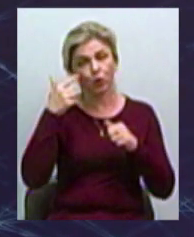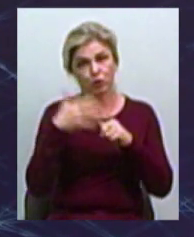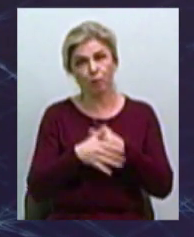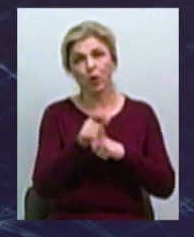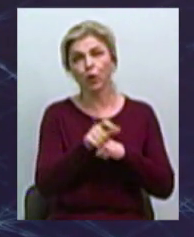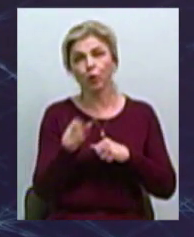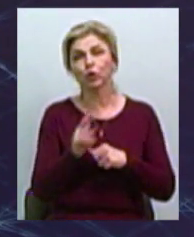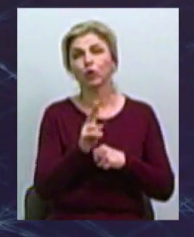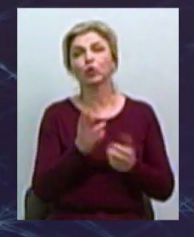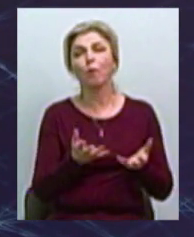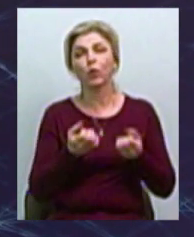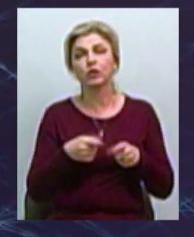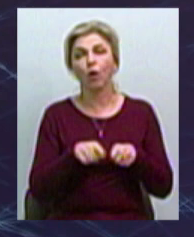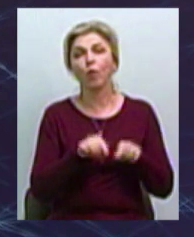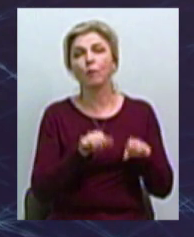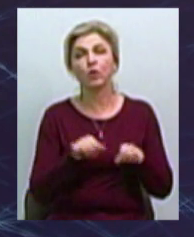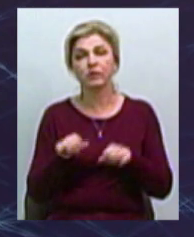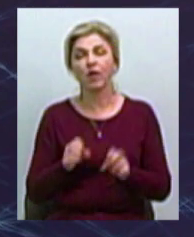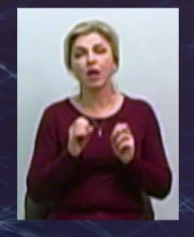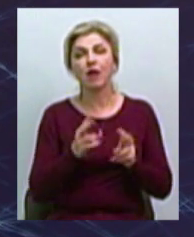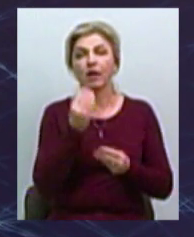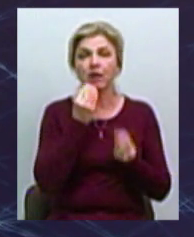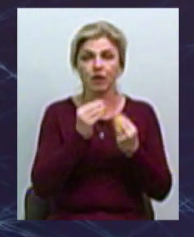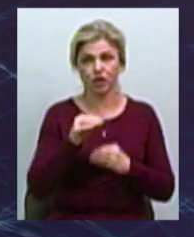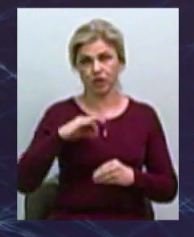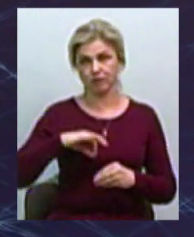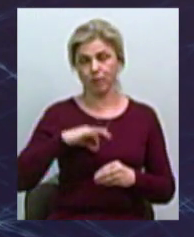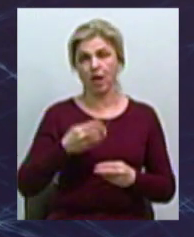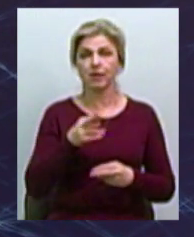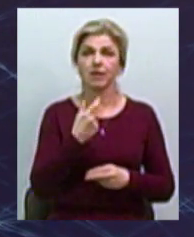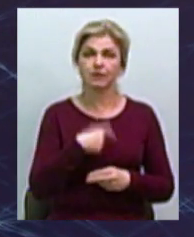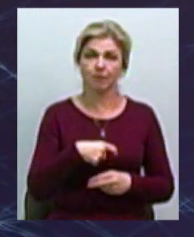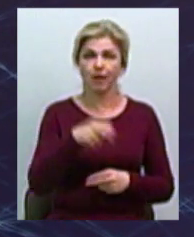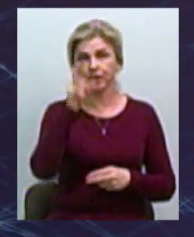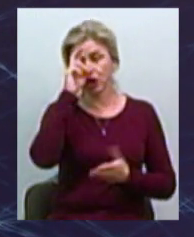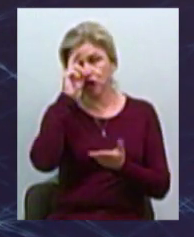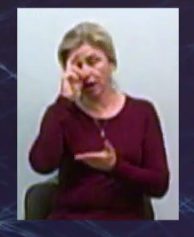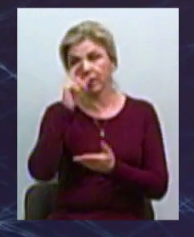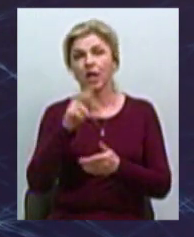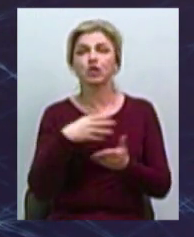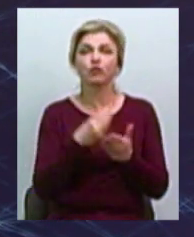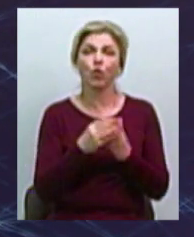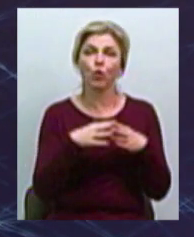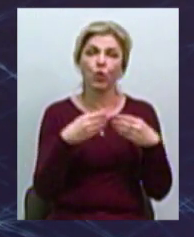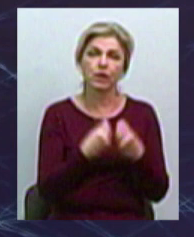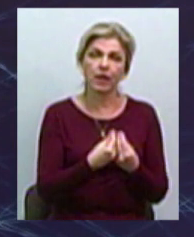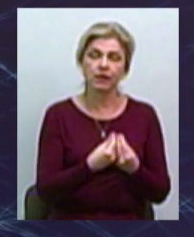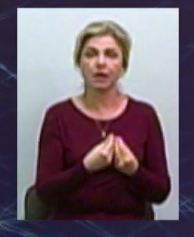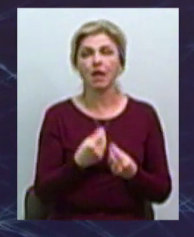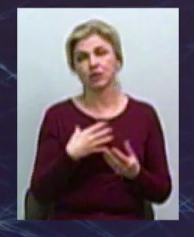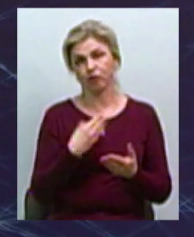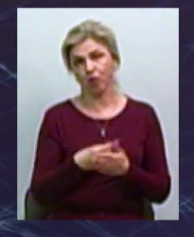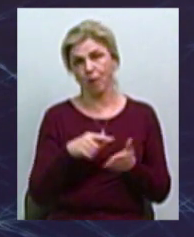таку можливість, яким чином найкраще використати для себе, для держави, для своєї родини, для свого